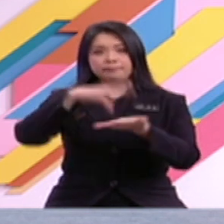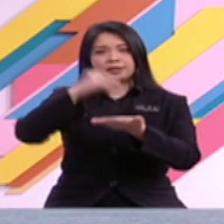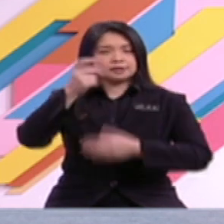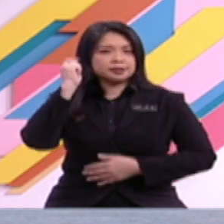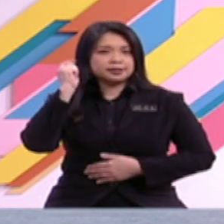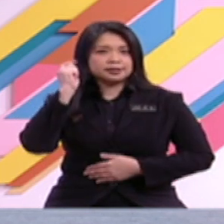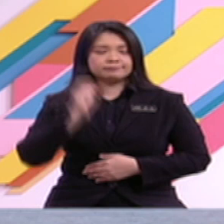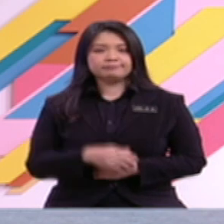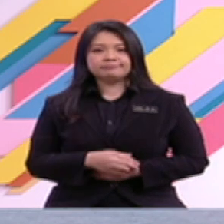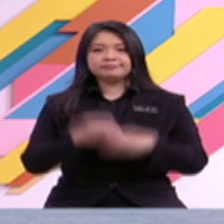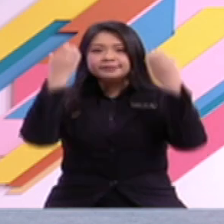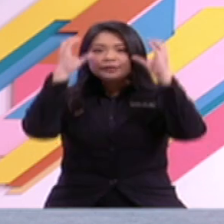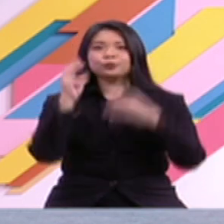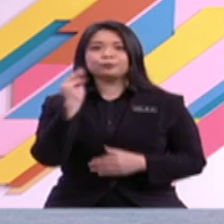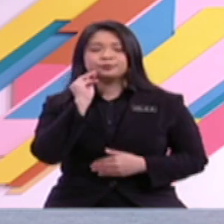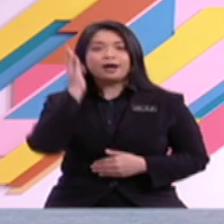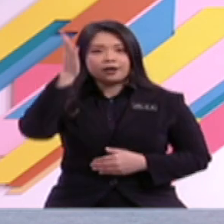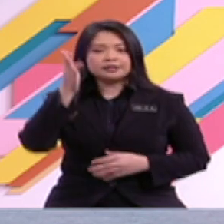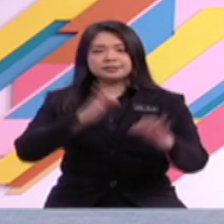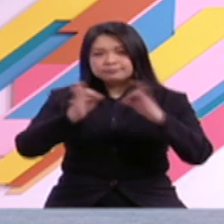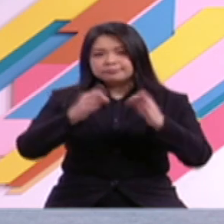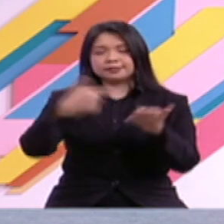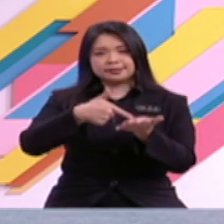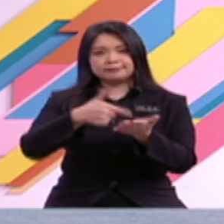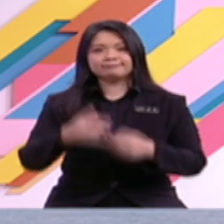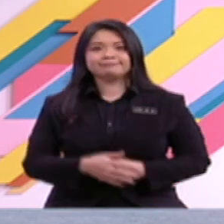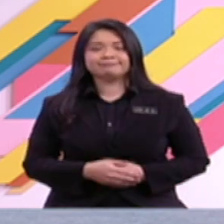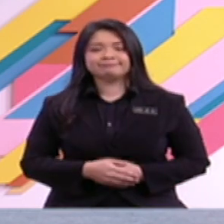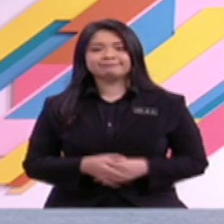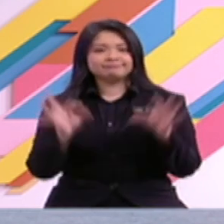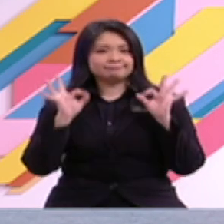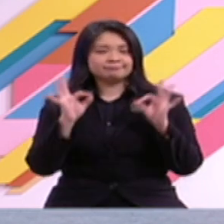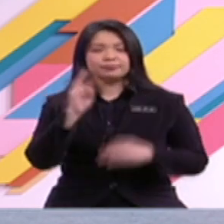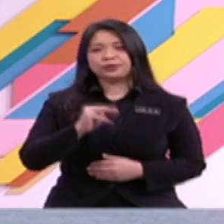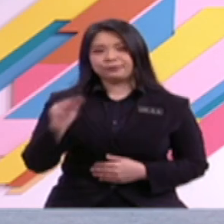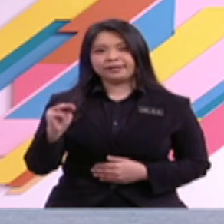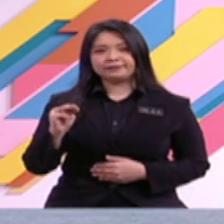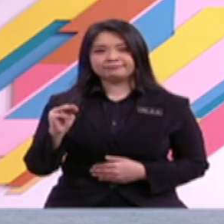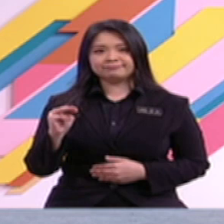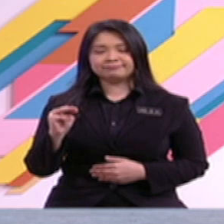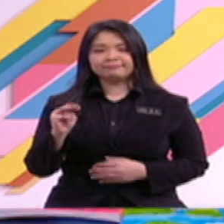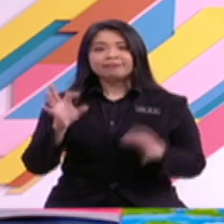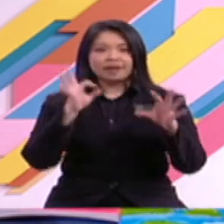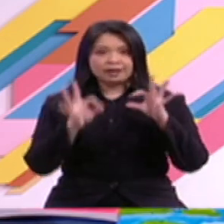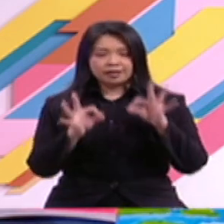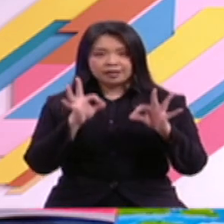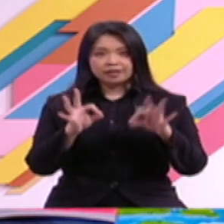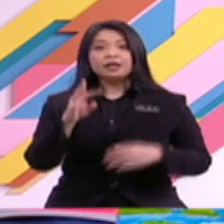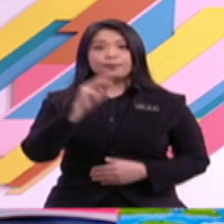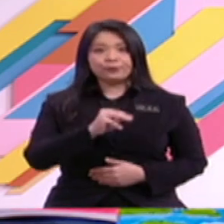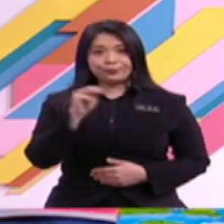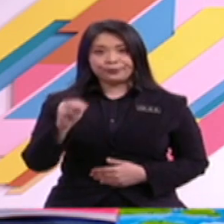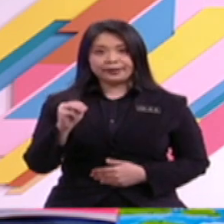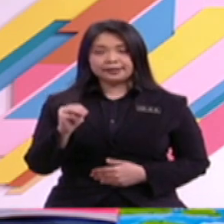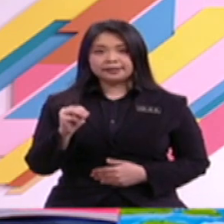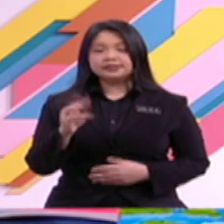dia wasiran tadi Sigmund spiral Terangkan kembali sego Oke murid-murid am Oke kalau murid-murid dapat